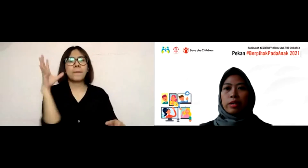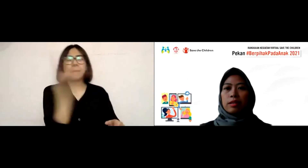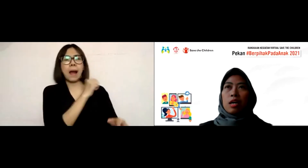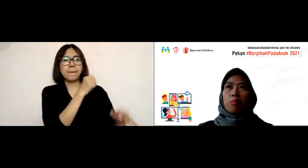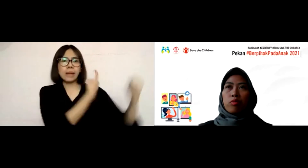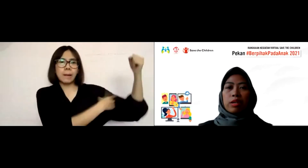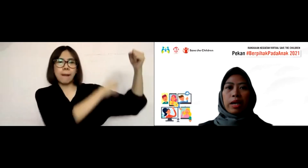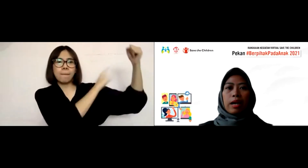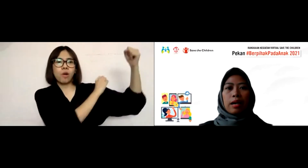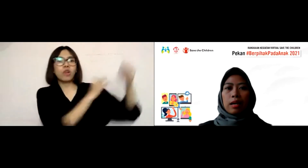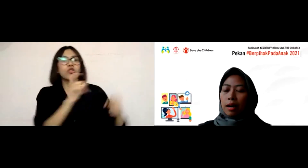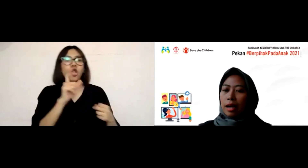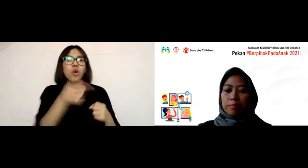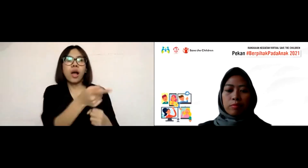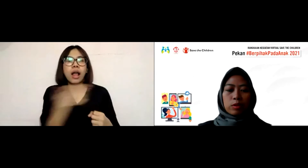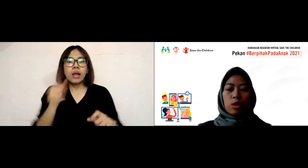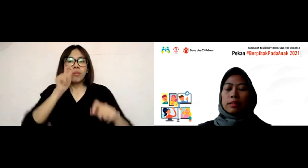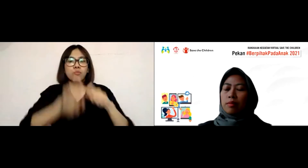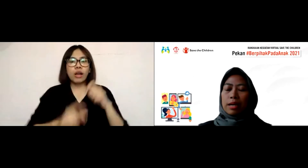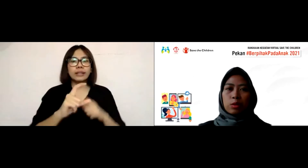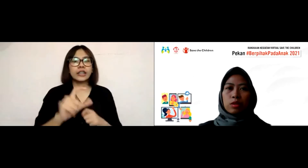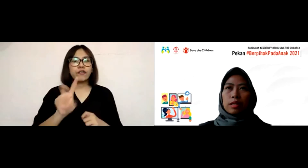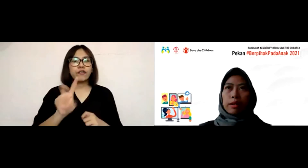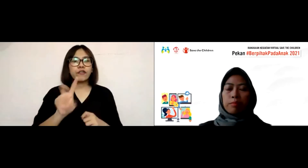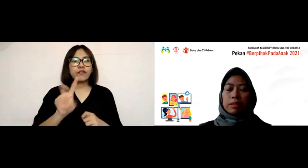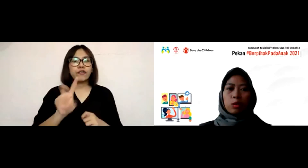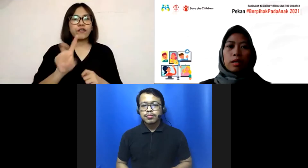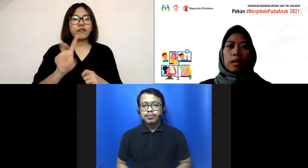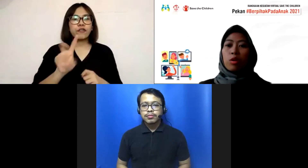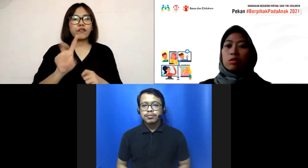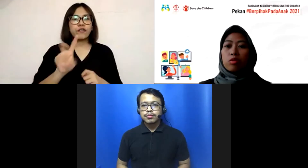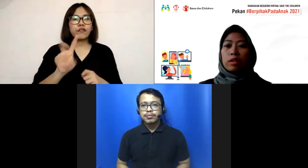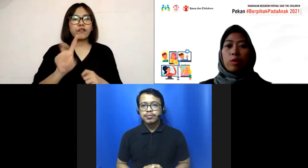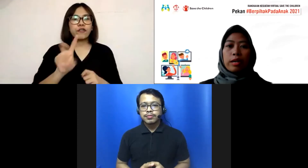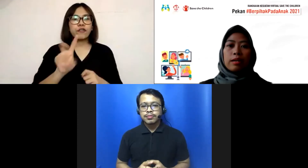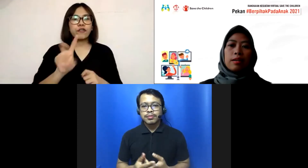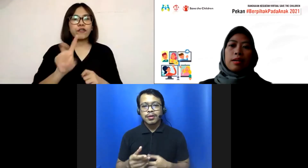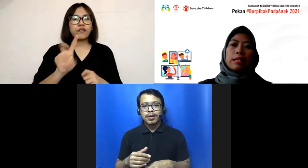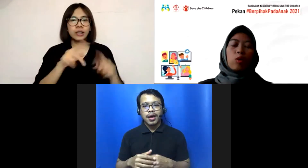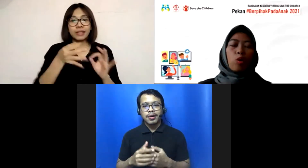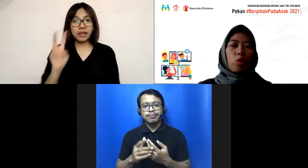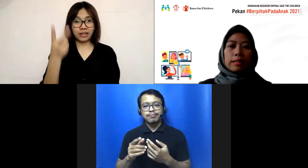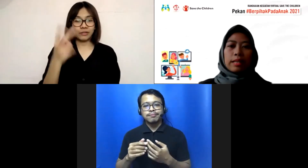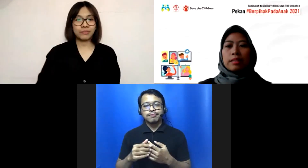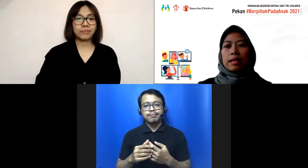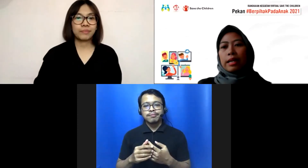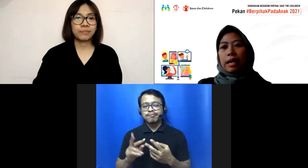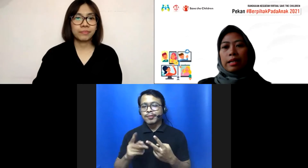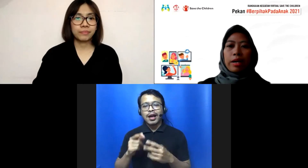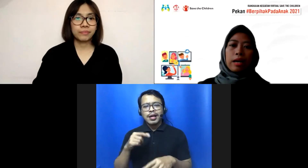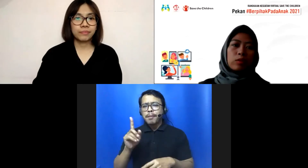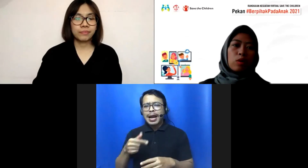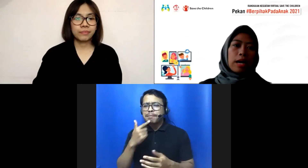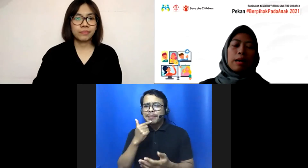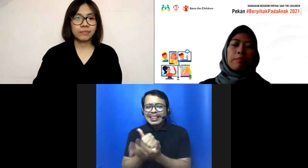CV gitu ya, profil mereka yang lengkap, juga termasuk yang paling penting itu adalah portofolio ya. Jadi dokumentasi